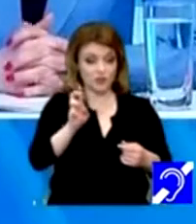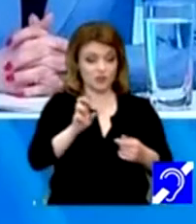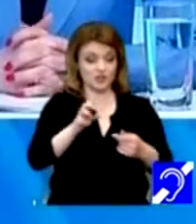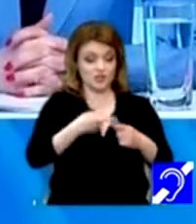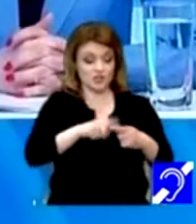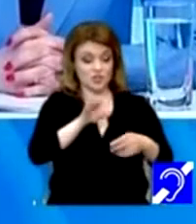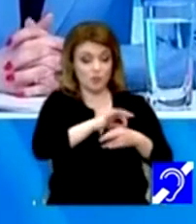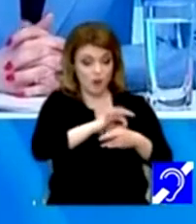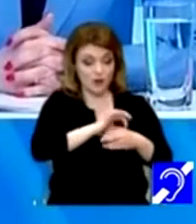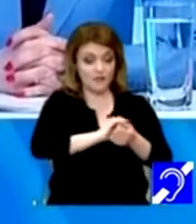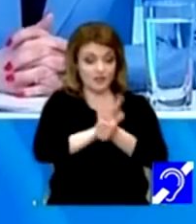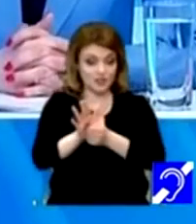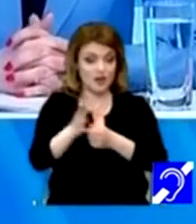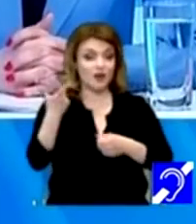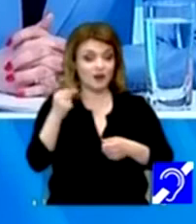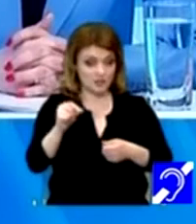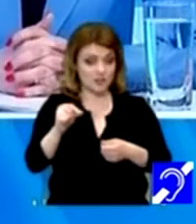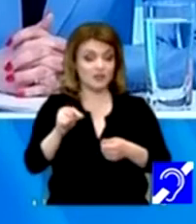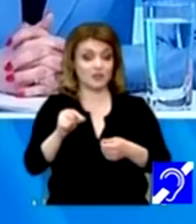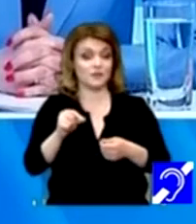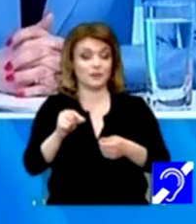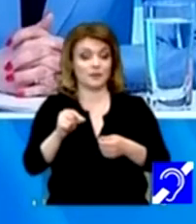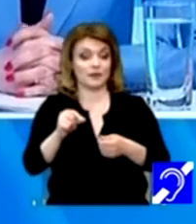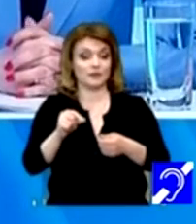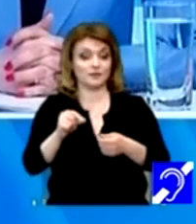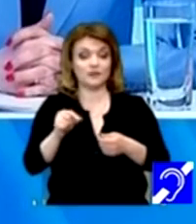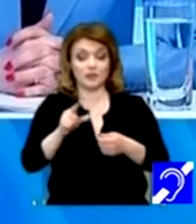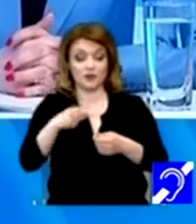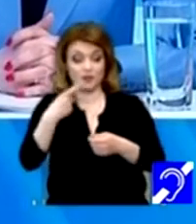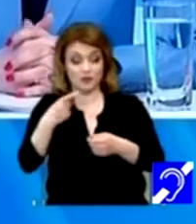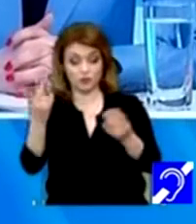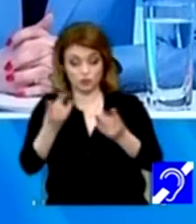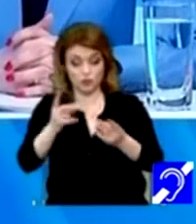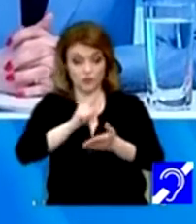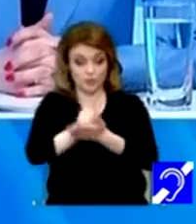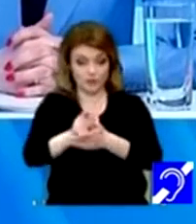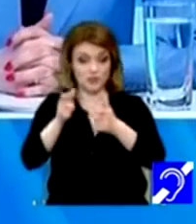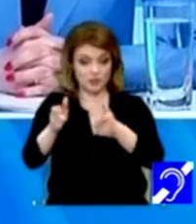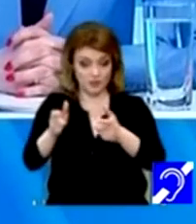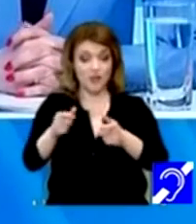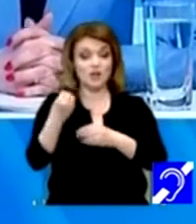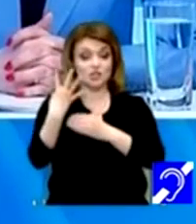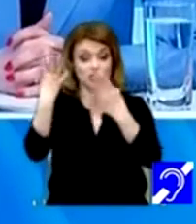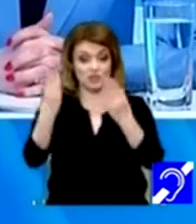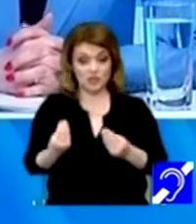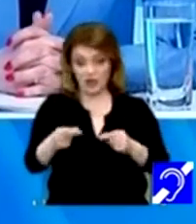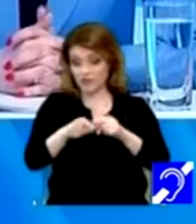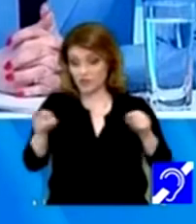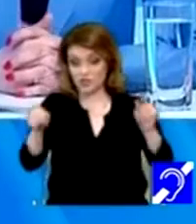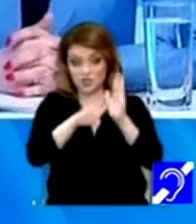virus SARS-CoV-2, unde se menționează și perioada de incubație de 14 zile, respectiv termenul de 60 de zile